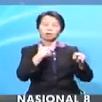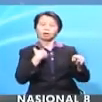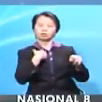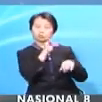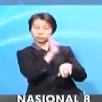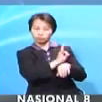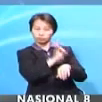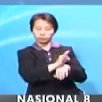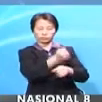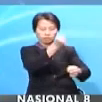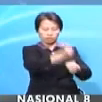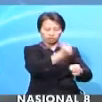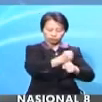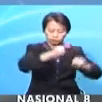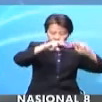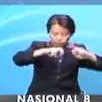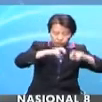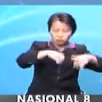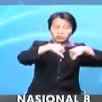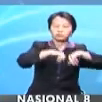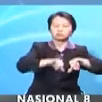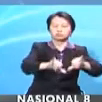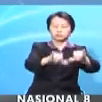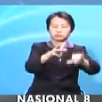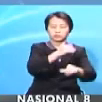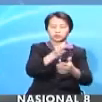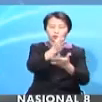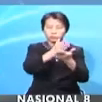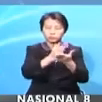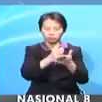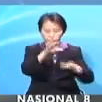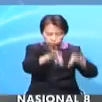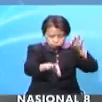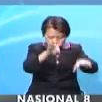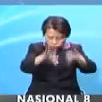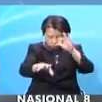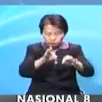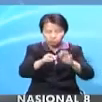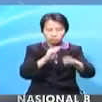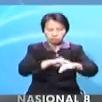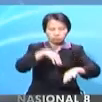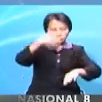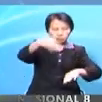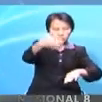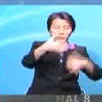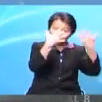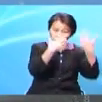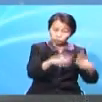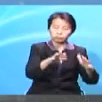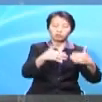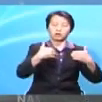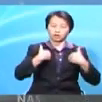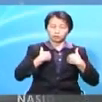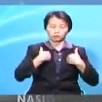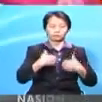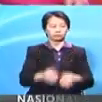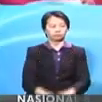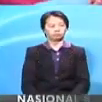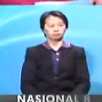menjaga kesehatan masih diteruskan dalam beberapa pertemuan dari Sumatera juga telah diadakan